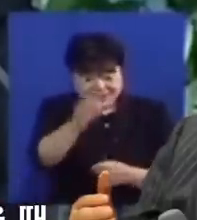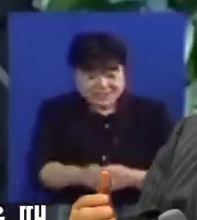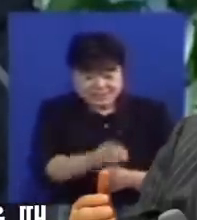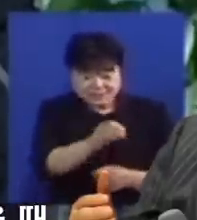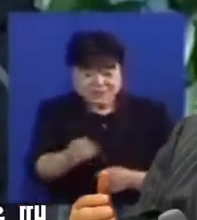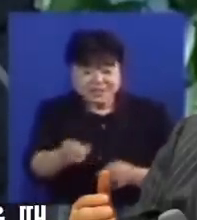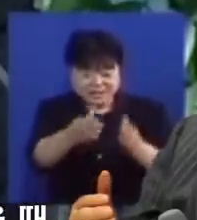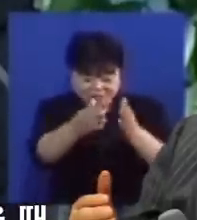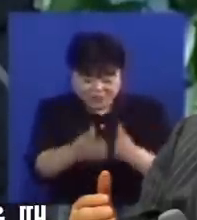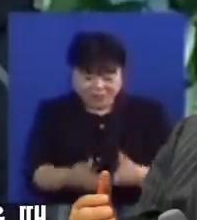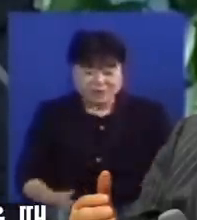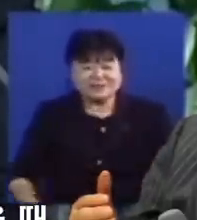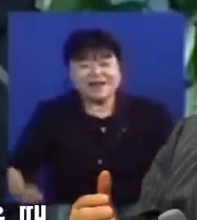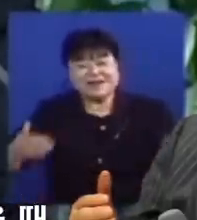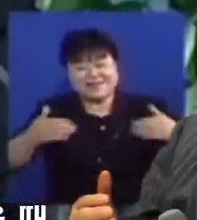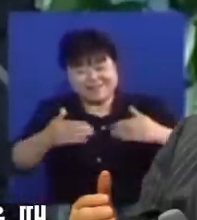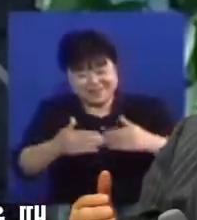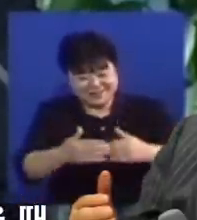통해서 끌어안고